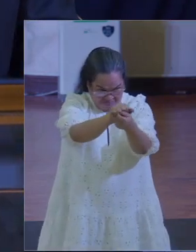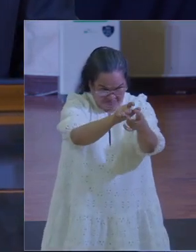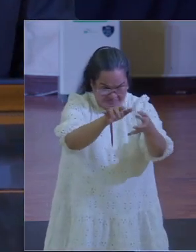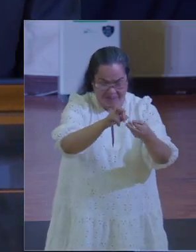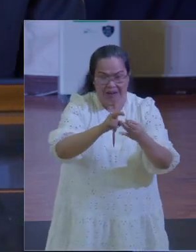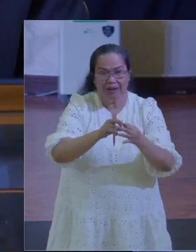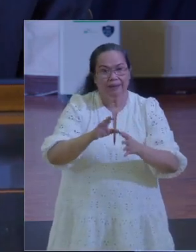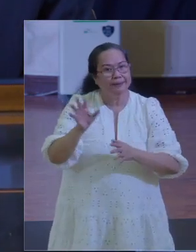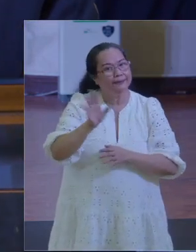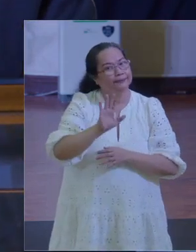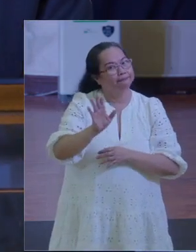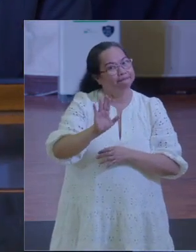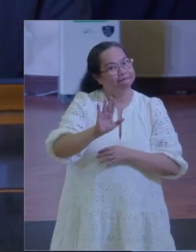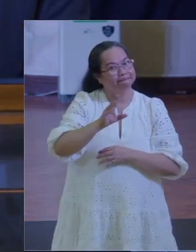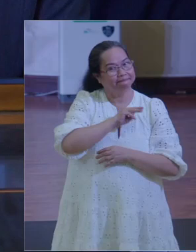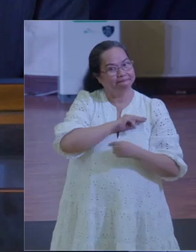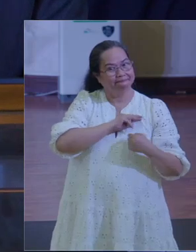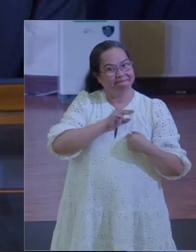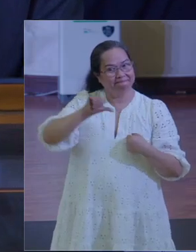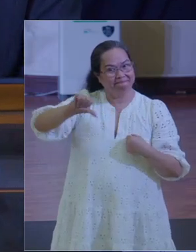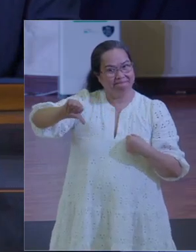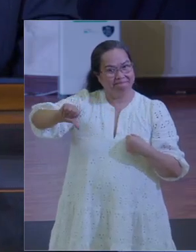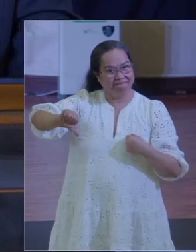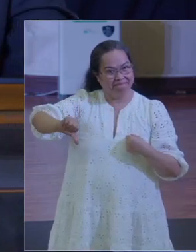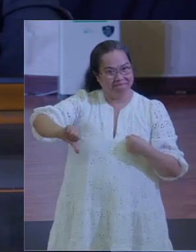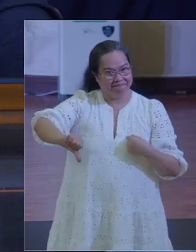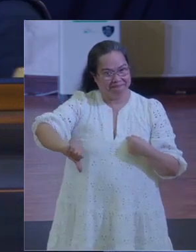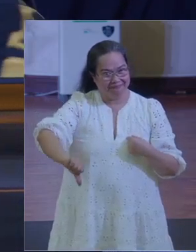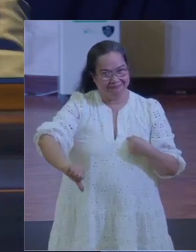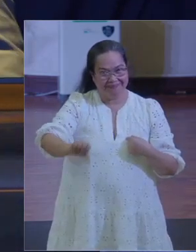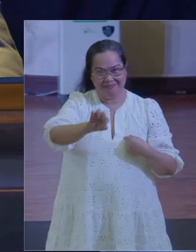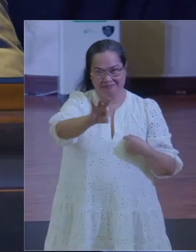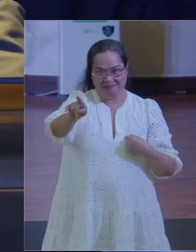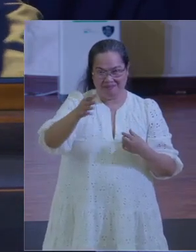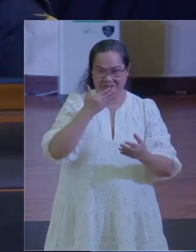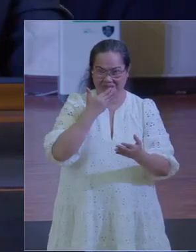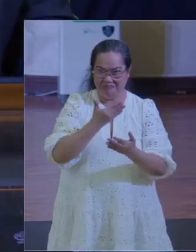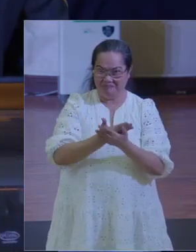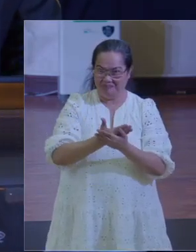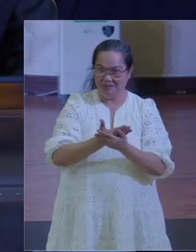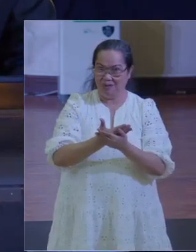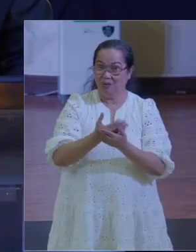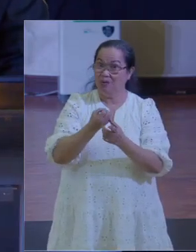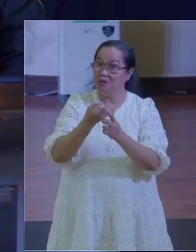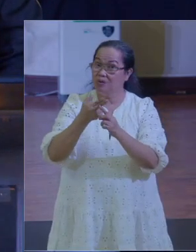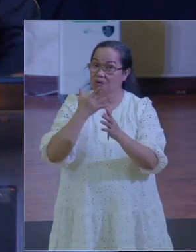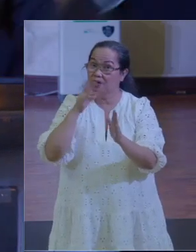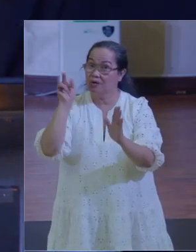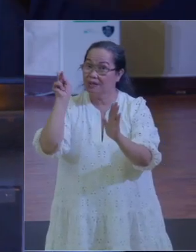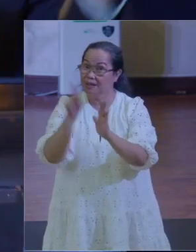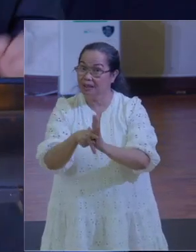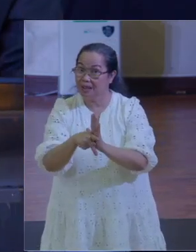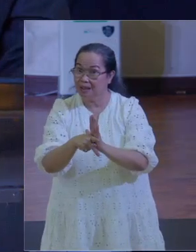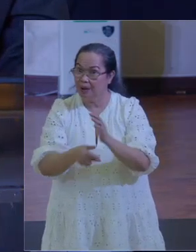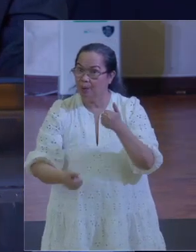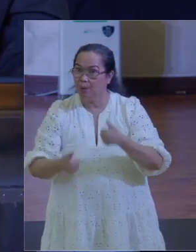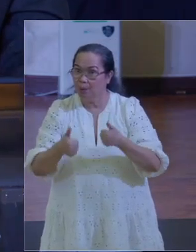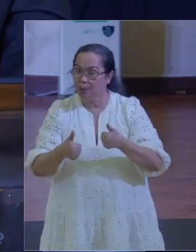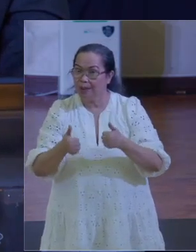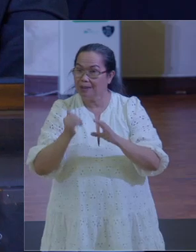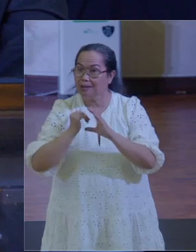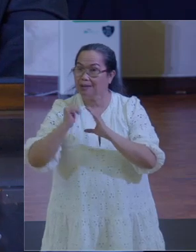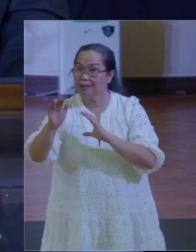o nagpapababa ng moralidad? Ito ba ay nagpapagaling o pumapatay? Ano ba yung fina-forward